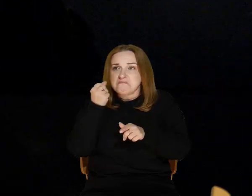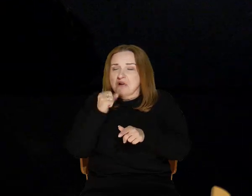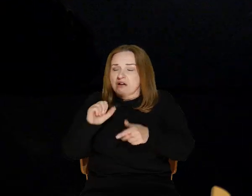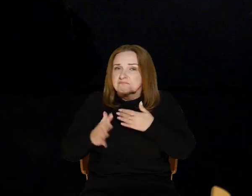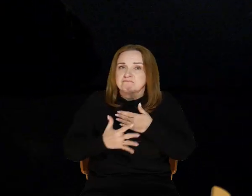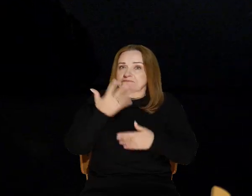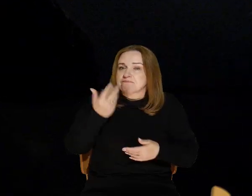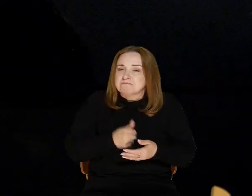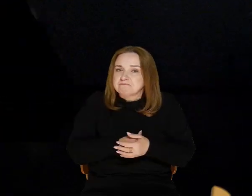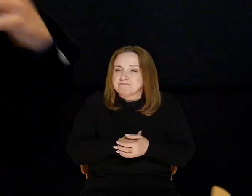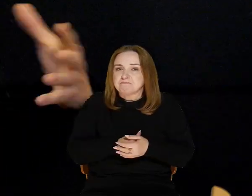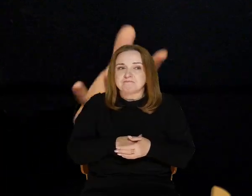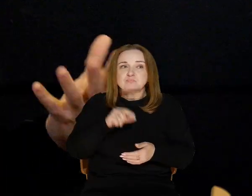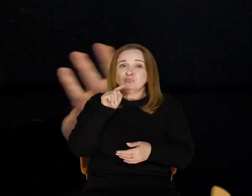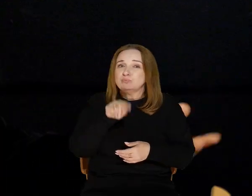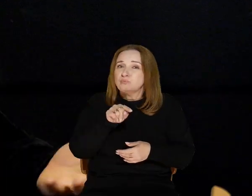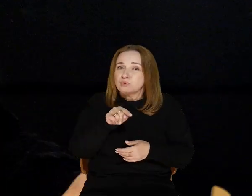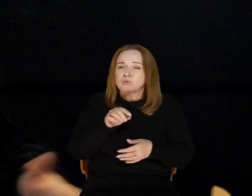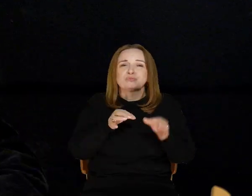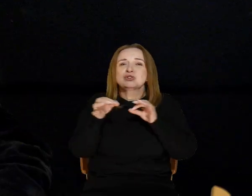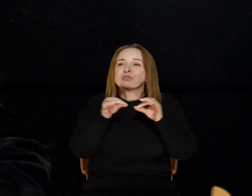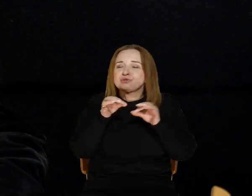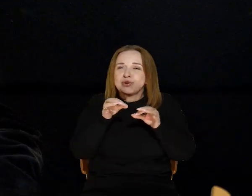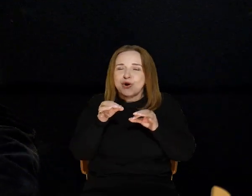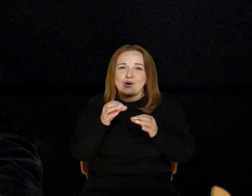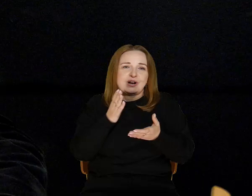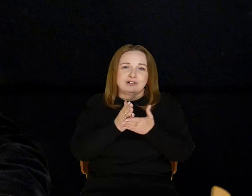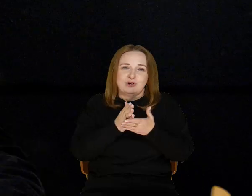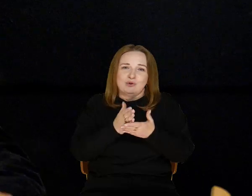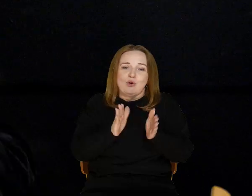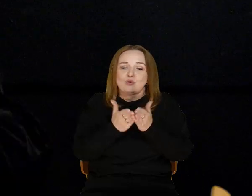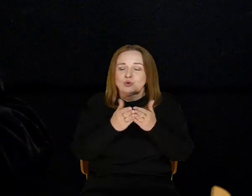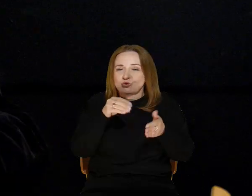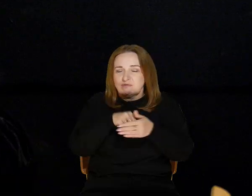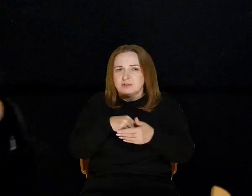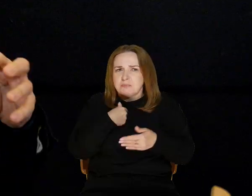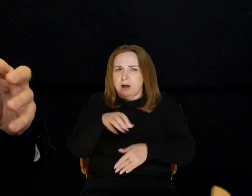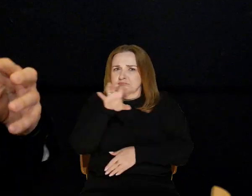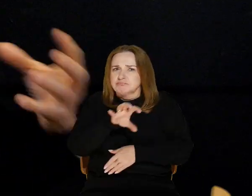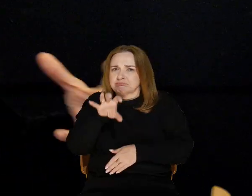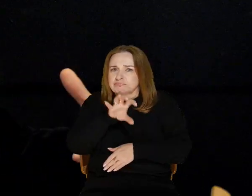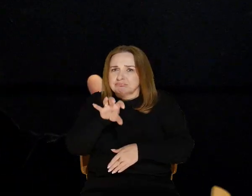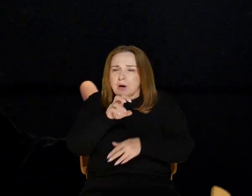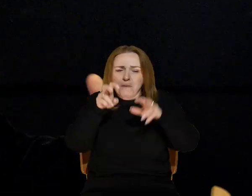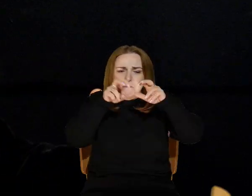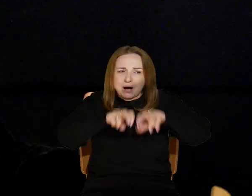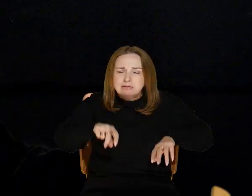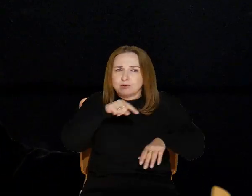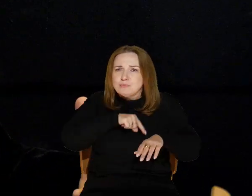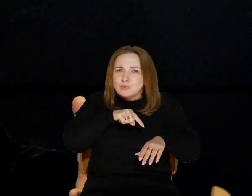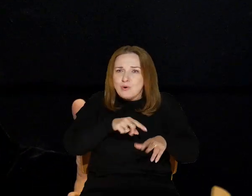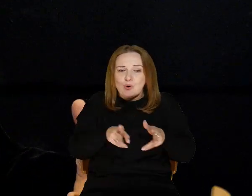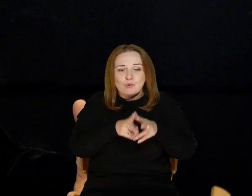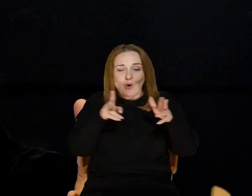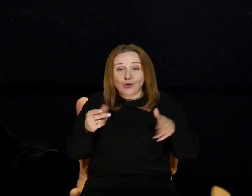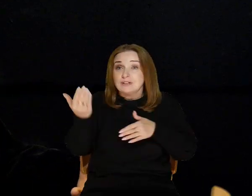Więc myślę, że to jest ten jedyny taki pewnie historyczny element tej książki, gdzie patrzę na te badania psychologów w tamtym czasie